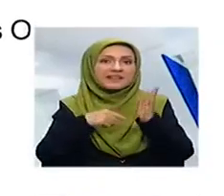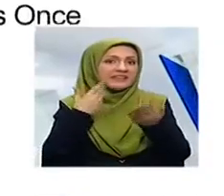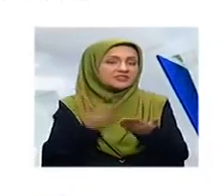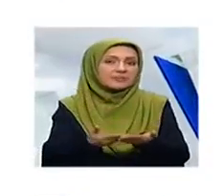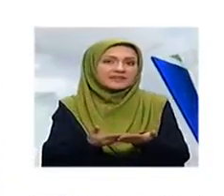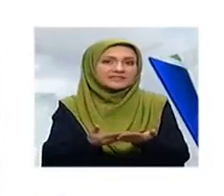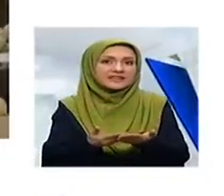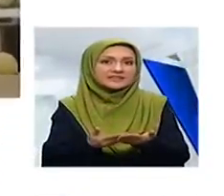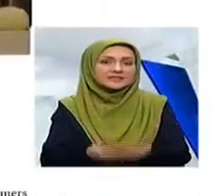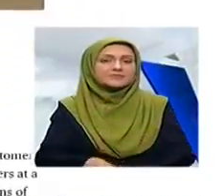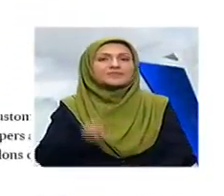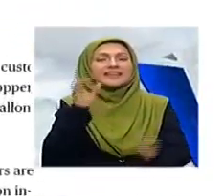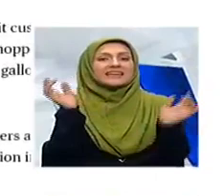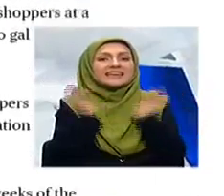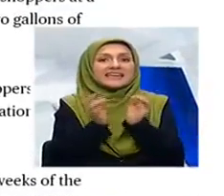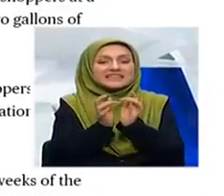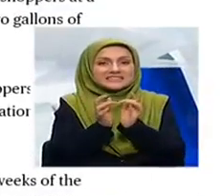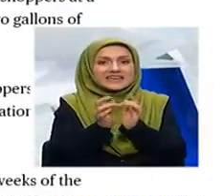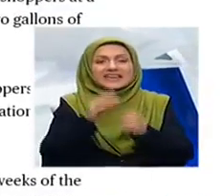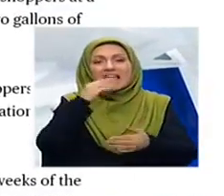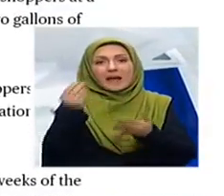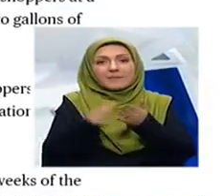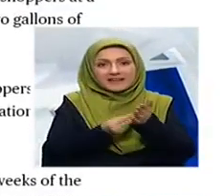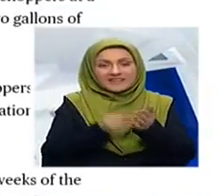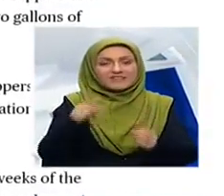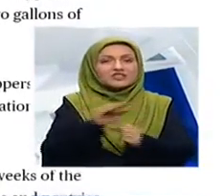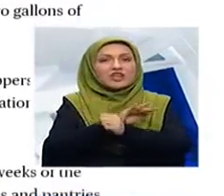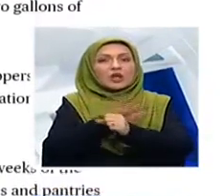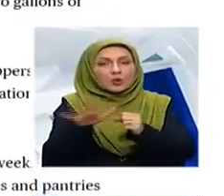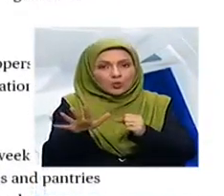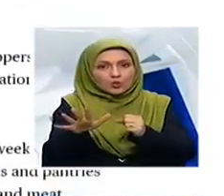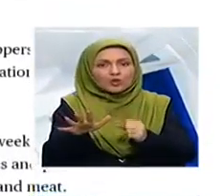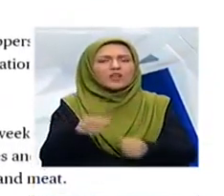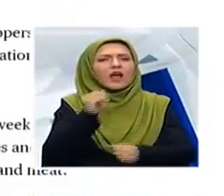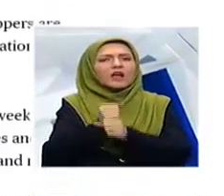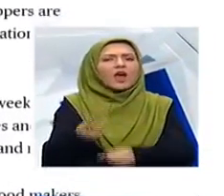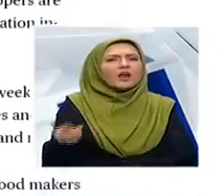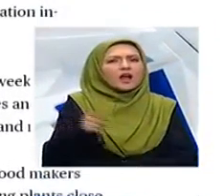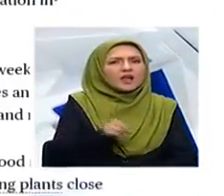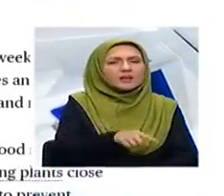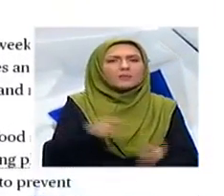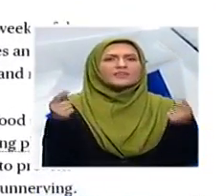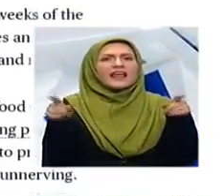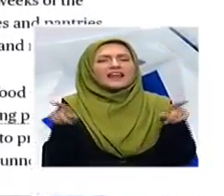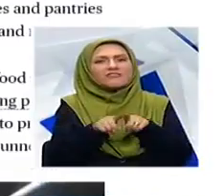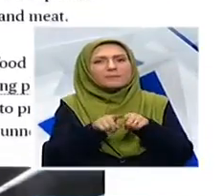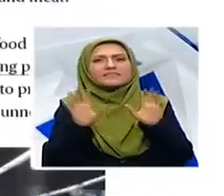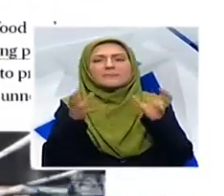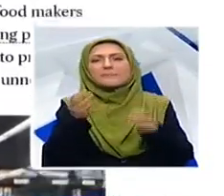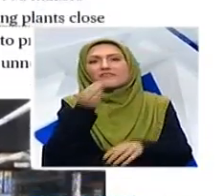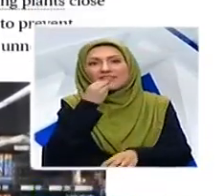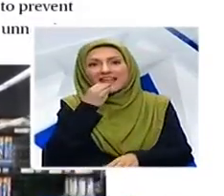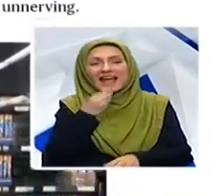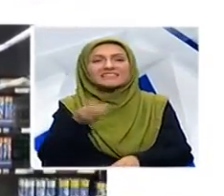پایگاه اینترنتی بلومبرگ در گزارشی نوشت کووید 19 فعالیت بخش‌های مختلف از جمله تأمین کنندگان مواد غذایی را